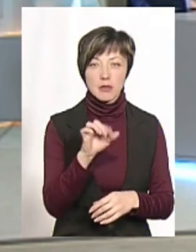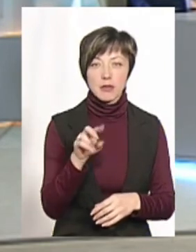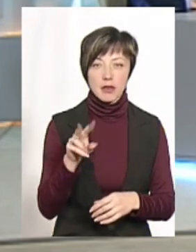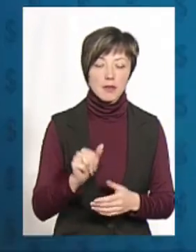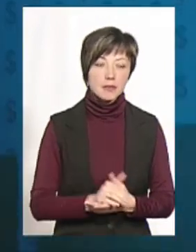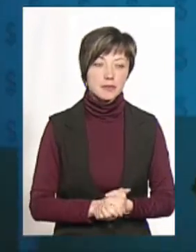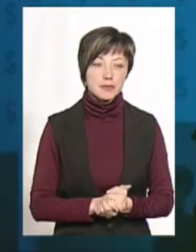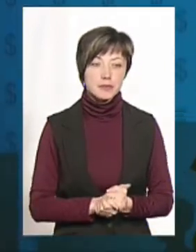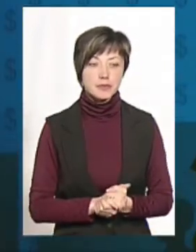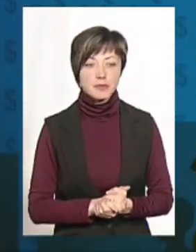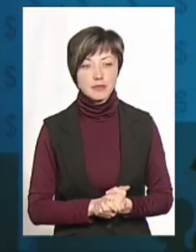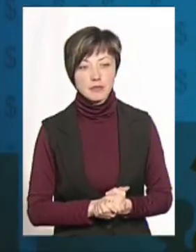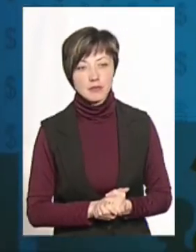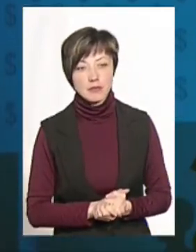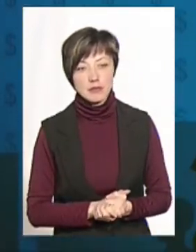Біла. Прошу.